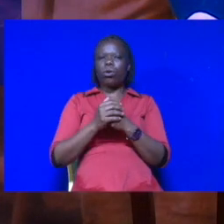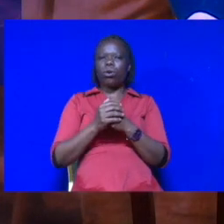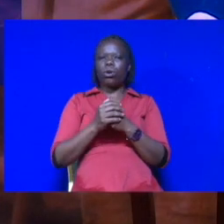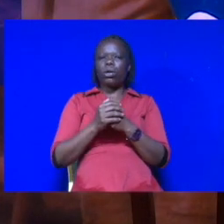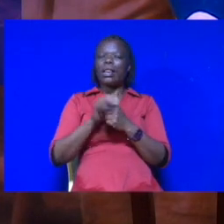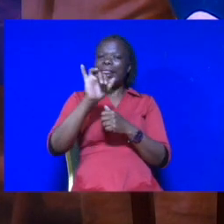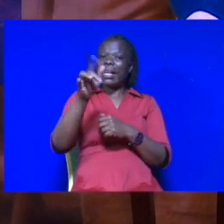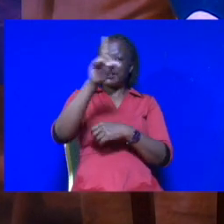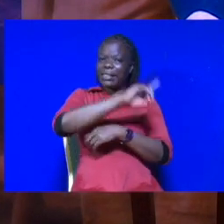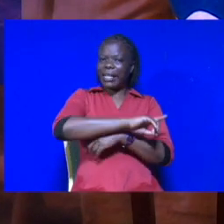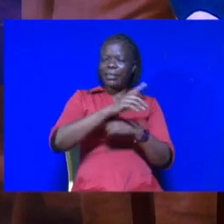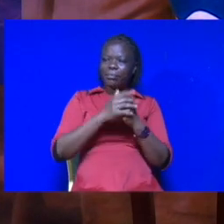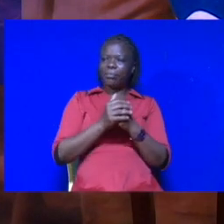siku